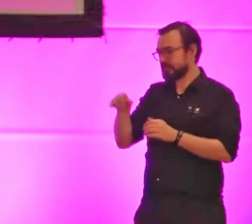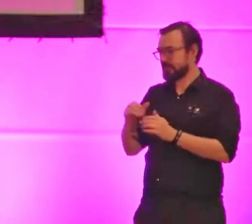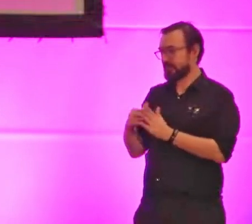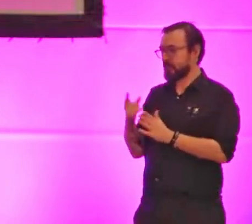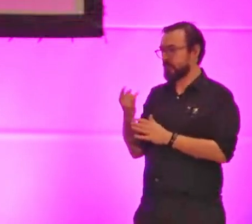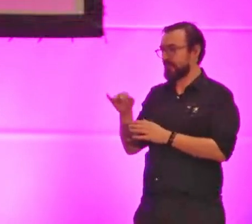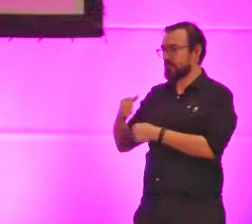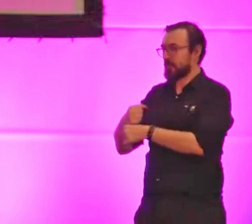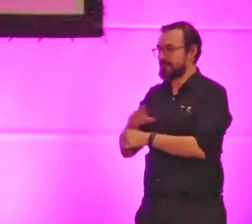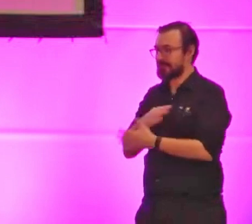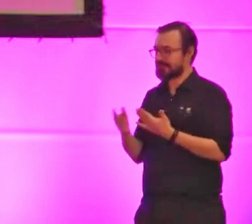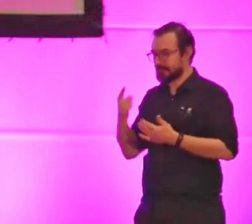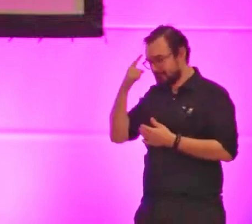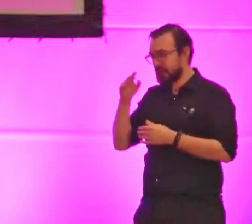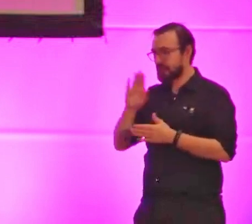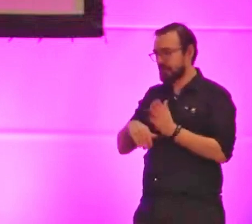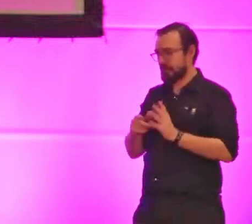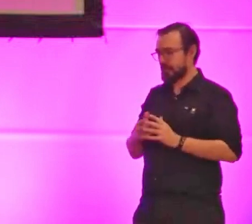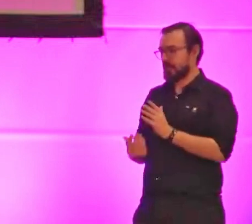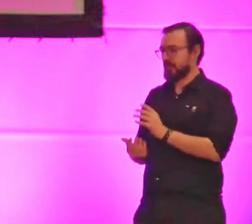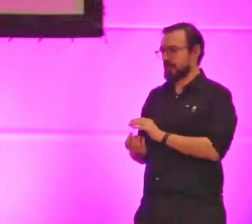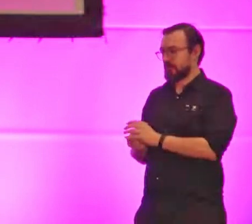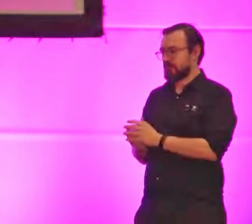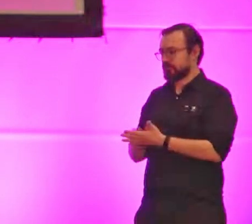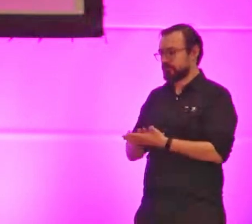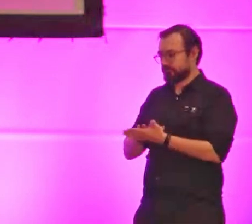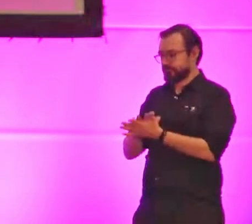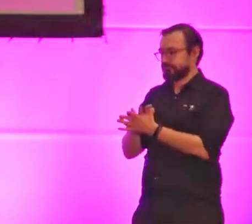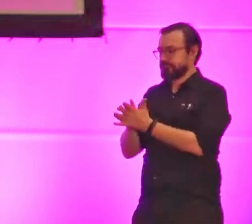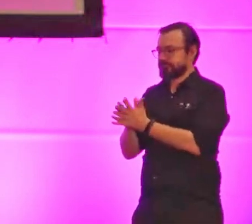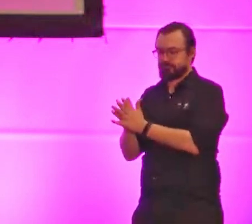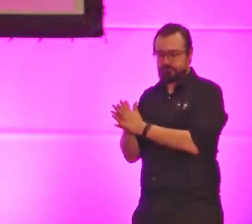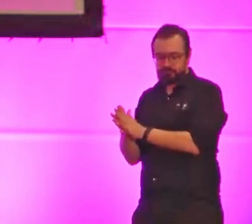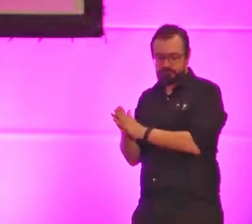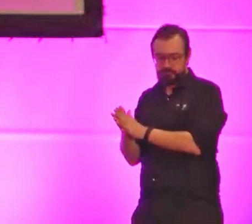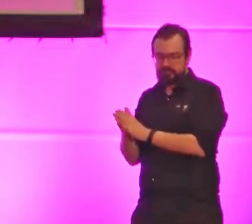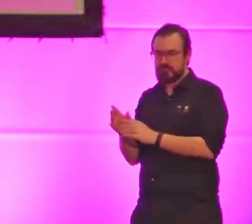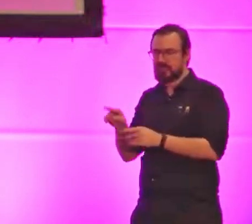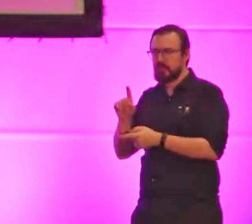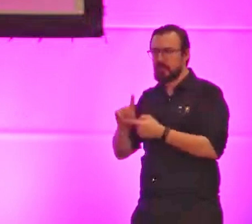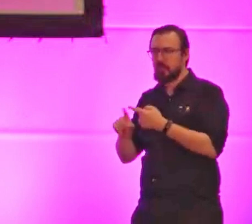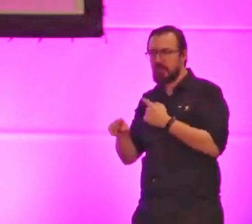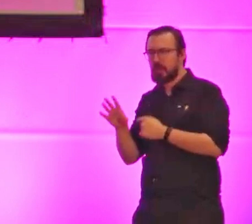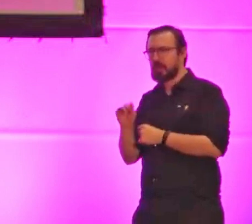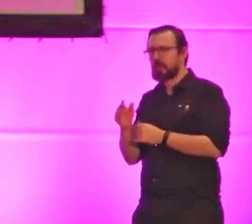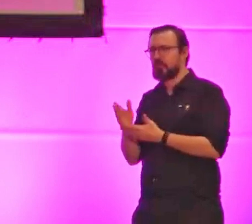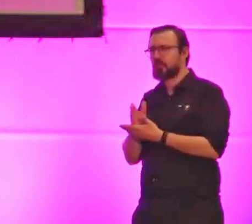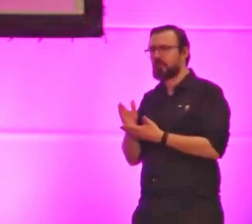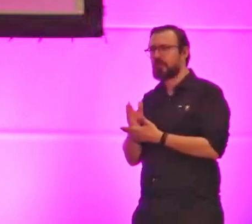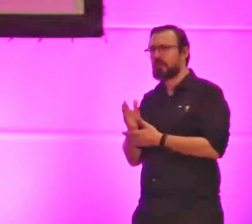Lundinbolagen. Utan det tog form, det tog fart först när vi fick